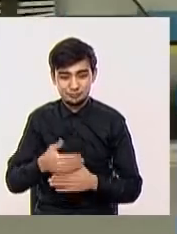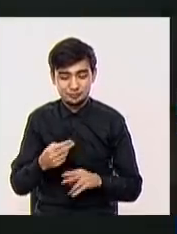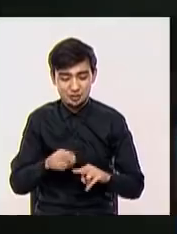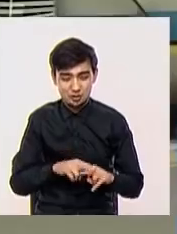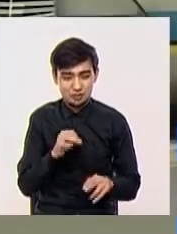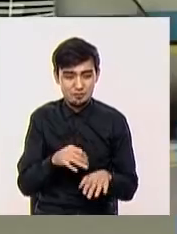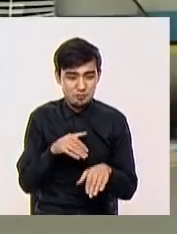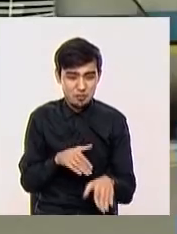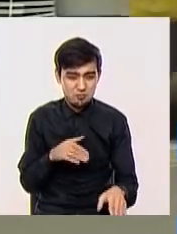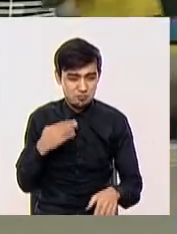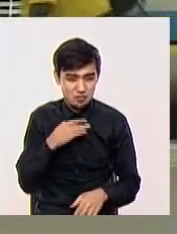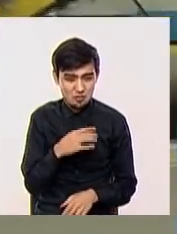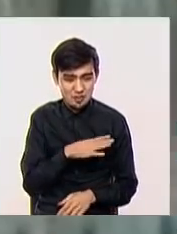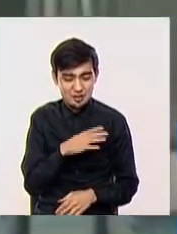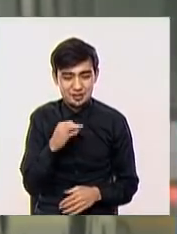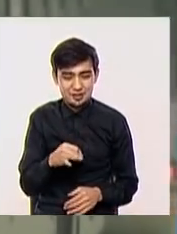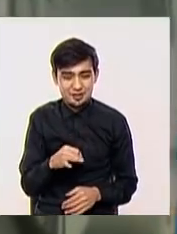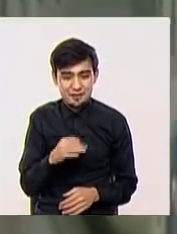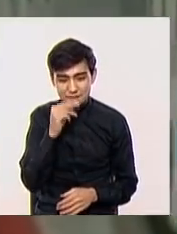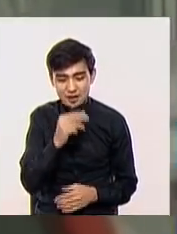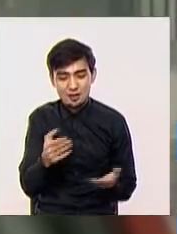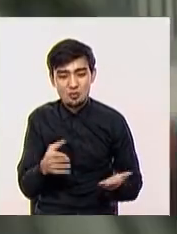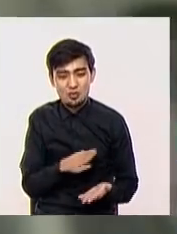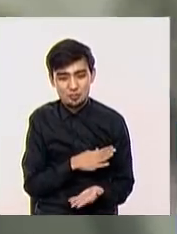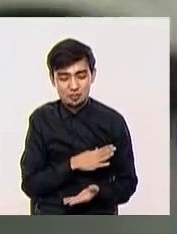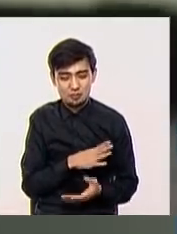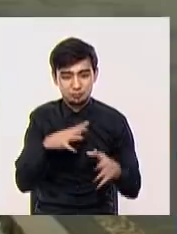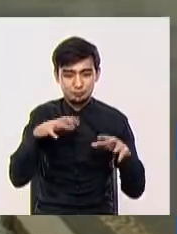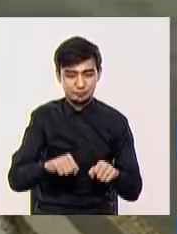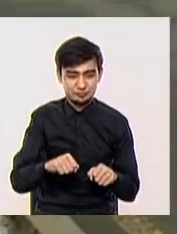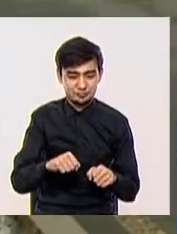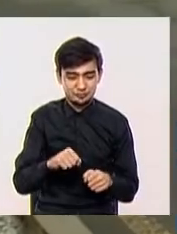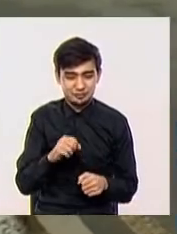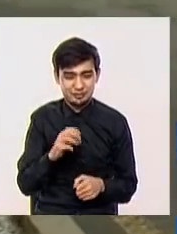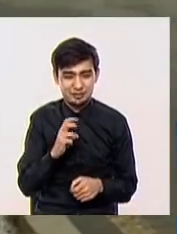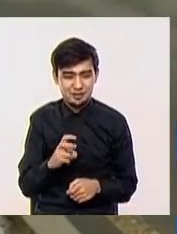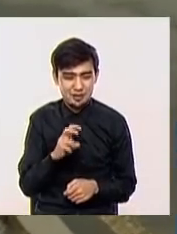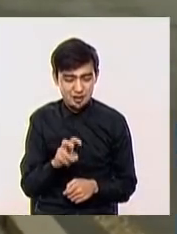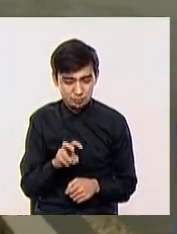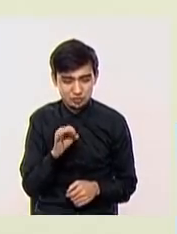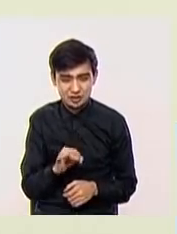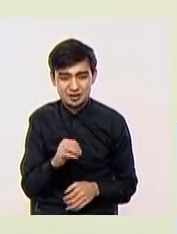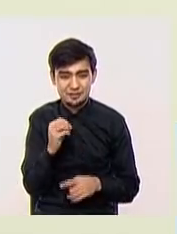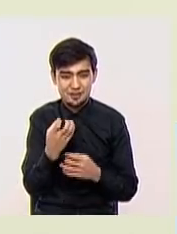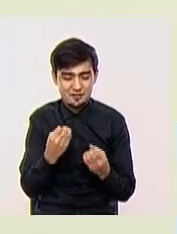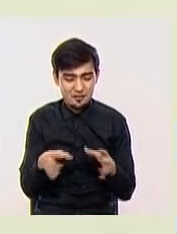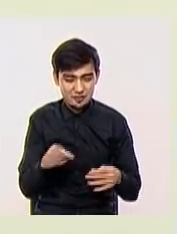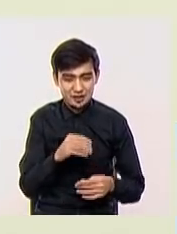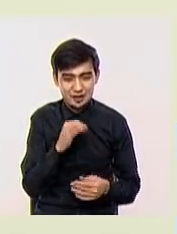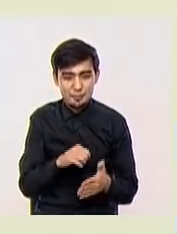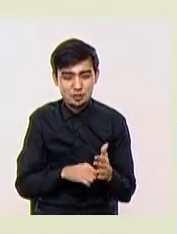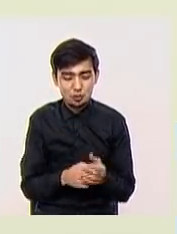успели образоваться огромные пробки. Основными виновниками заторов стали отключенные от питания троллейбусы и светофоры. Позже стала известна и